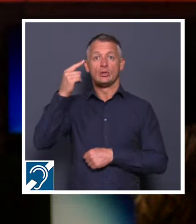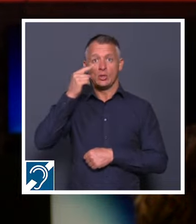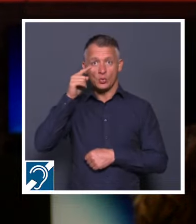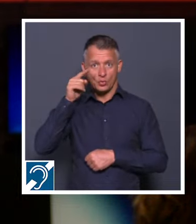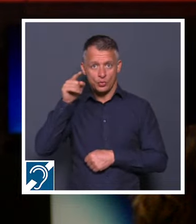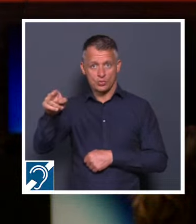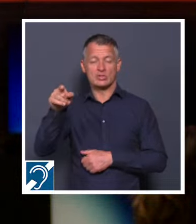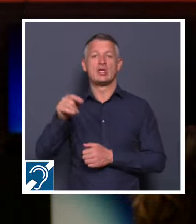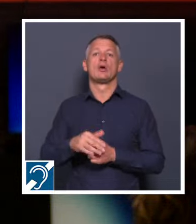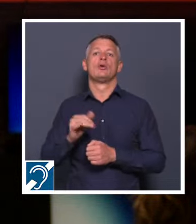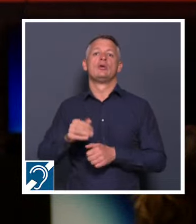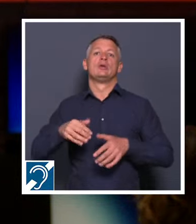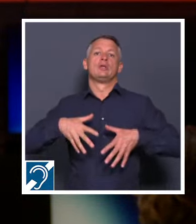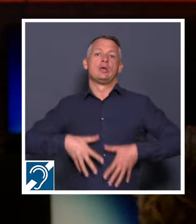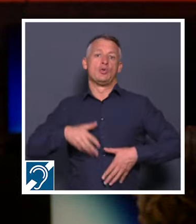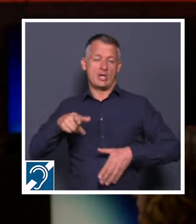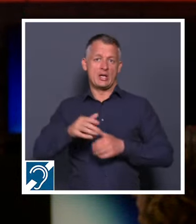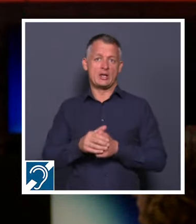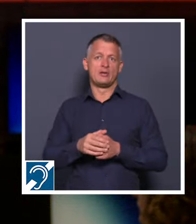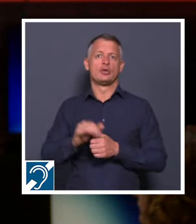echipate cu adăposturi antiaeriene.